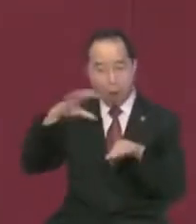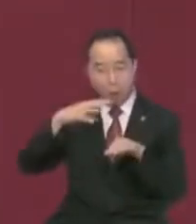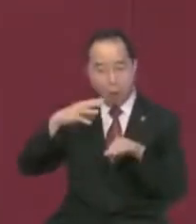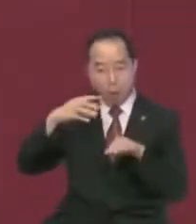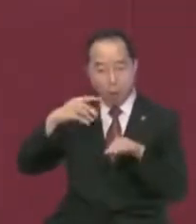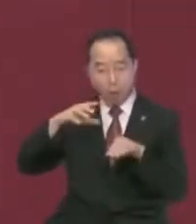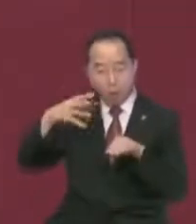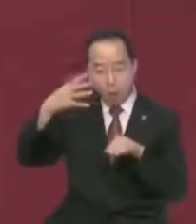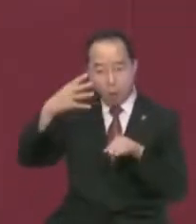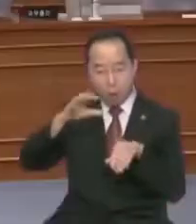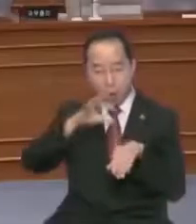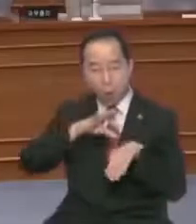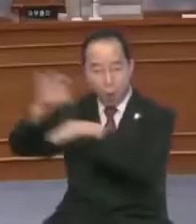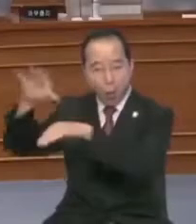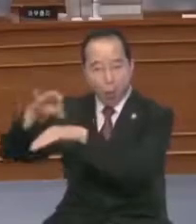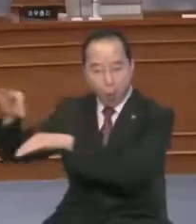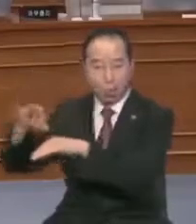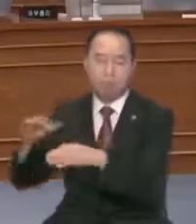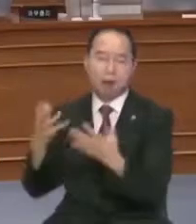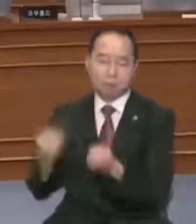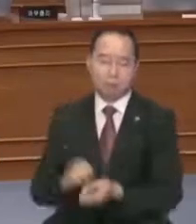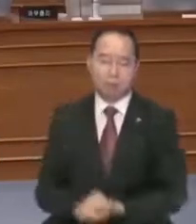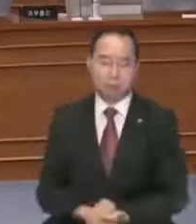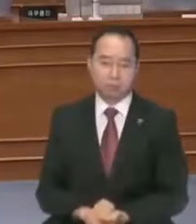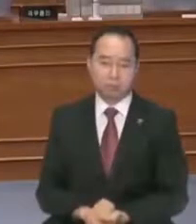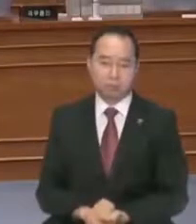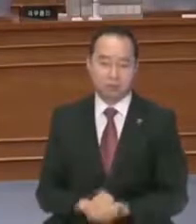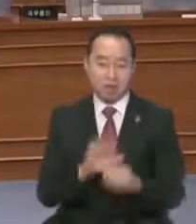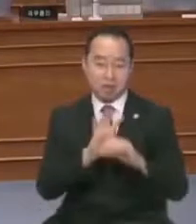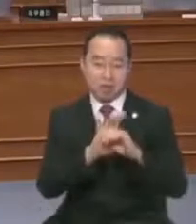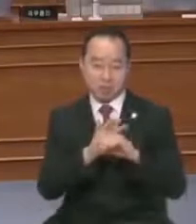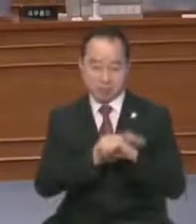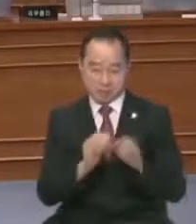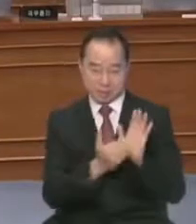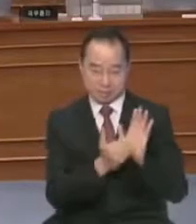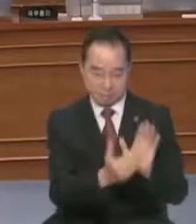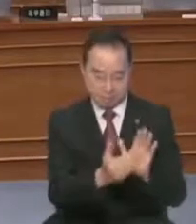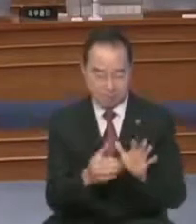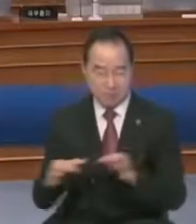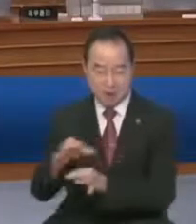한국은 방역을 잘하면서도 경제 위축을 선방했습니다.